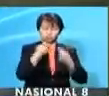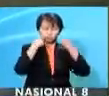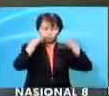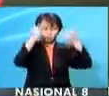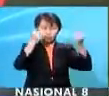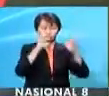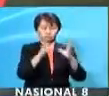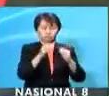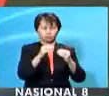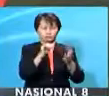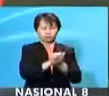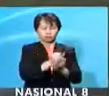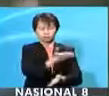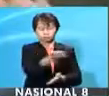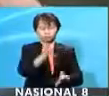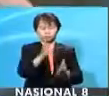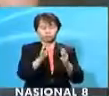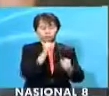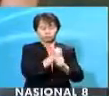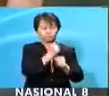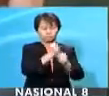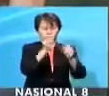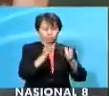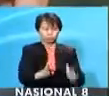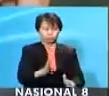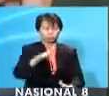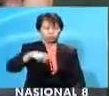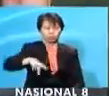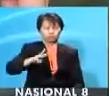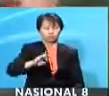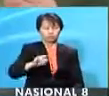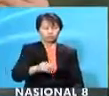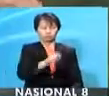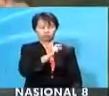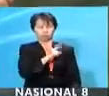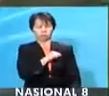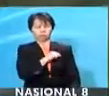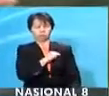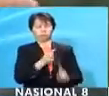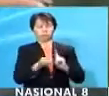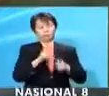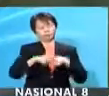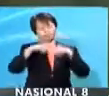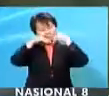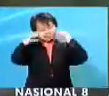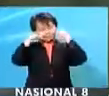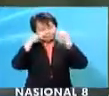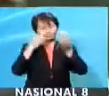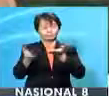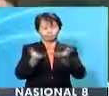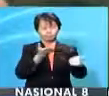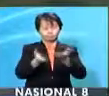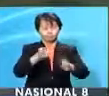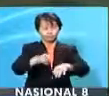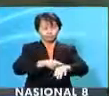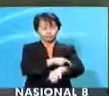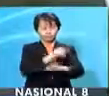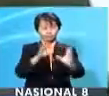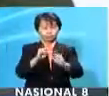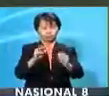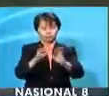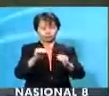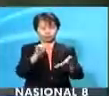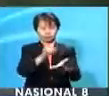mesyuarat tersebut, kesemua warga kerja PWTC akan memakai lencana Friendly Smiling Service sepanjang persidangan